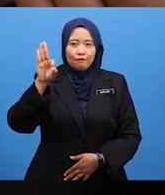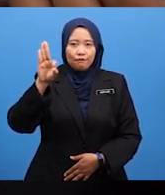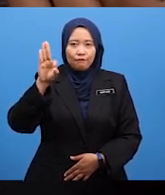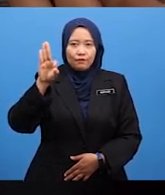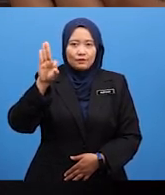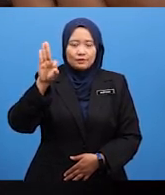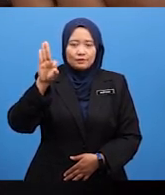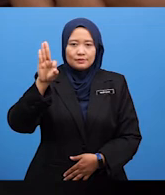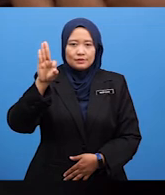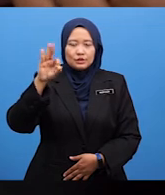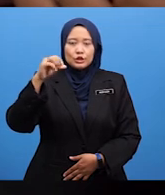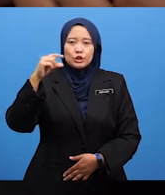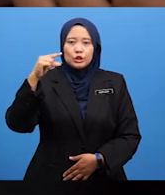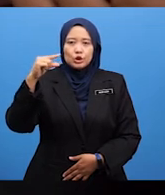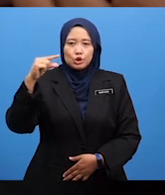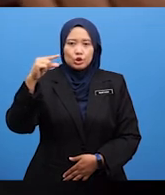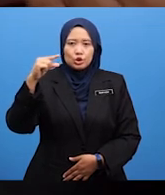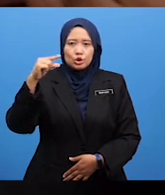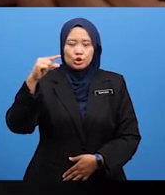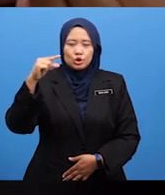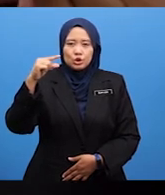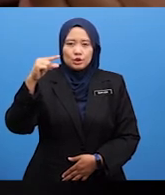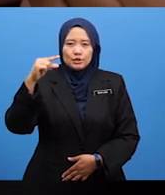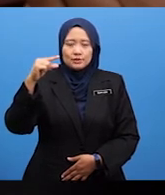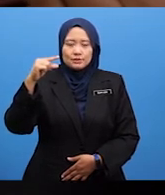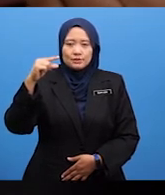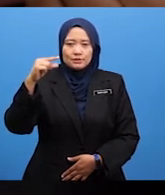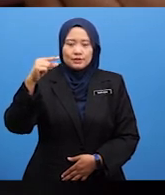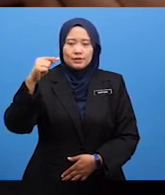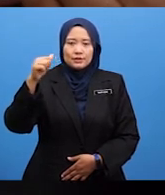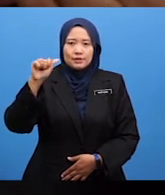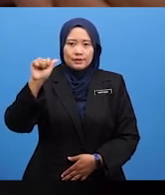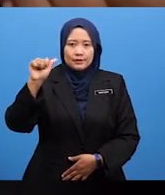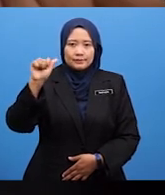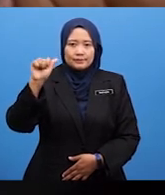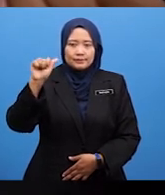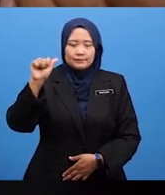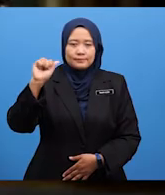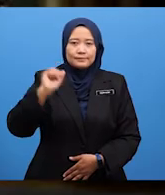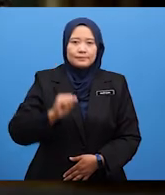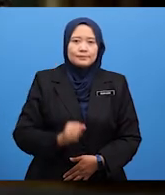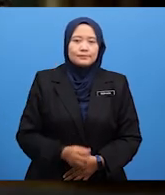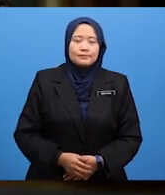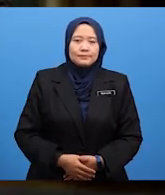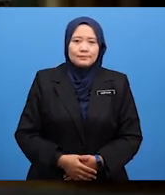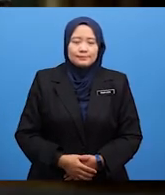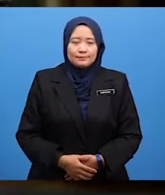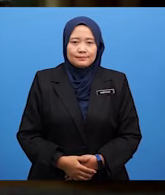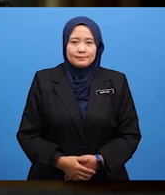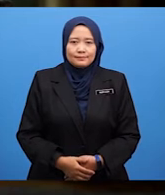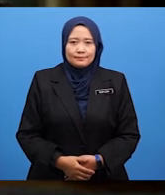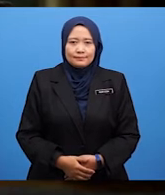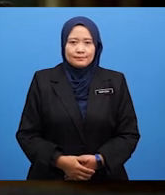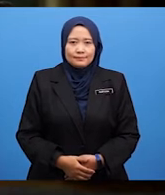F, kemudian note G sharp, dan akhir sekali note A. Jadi Haziq cuba